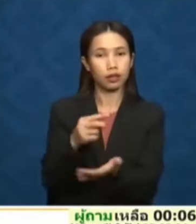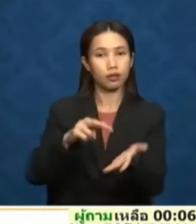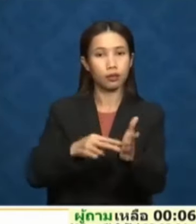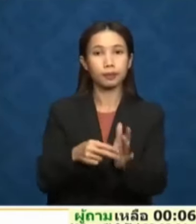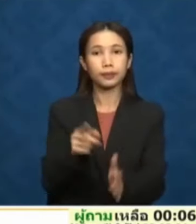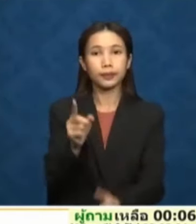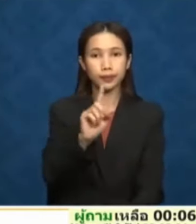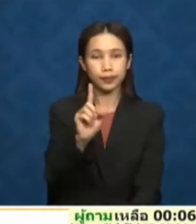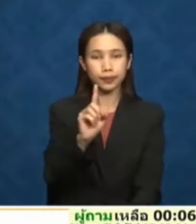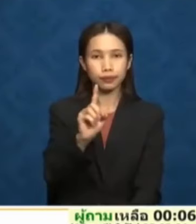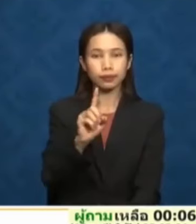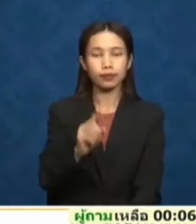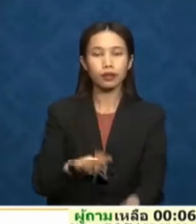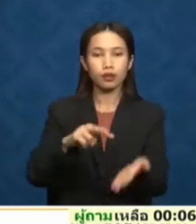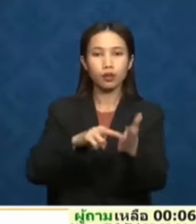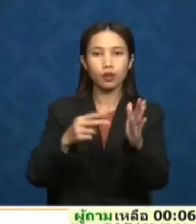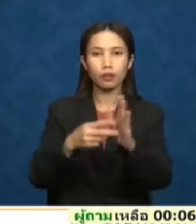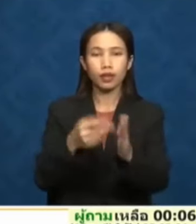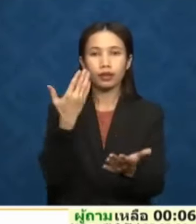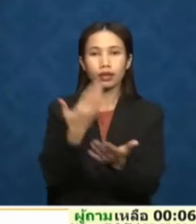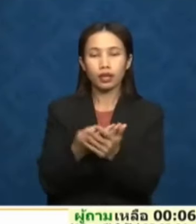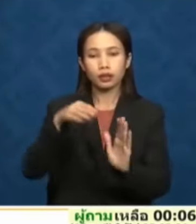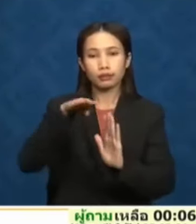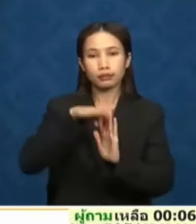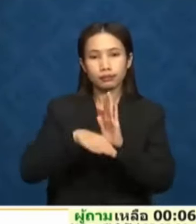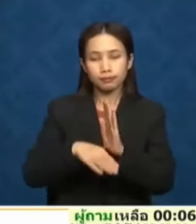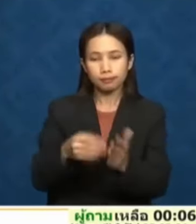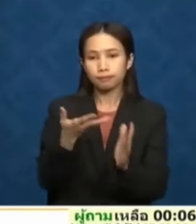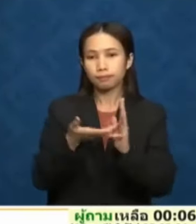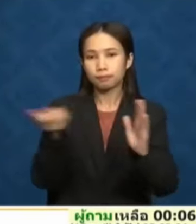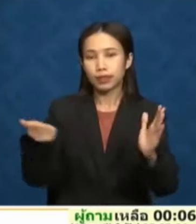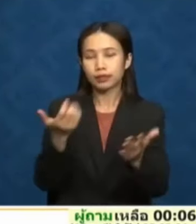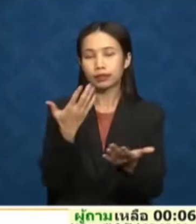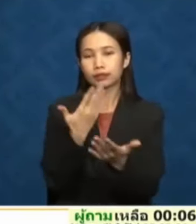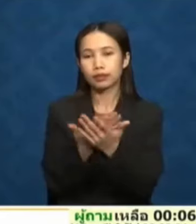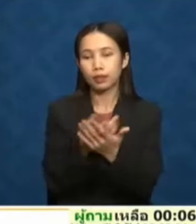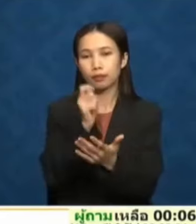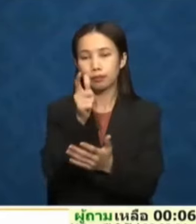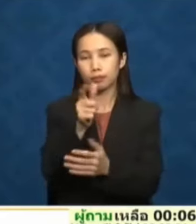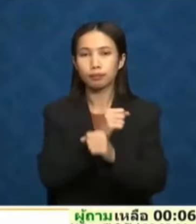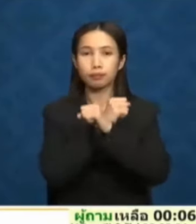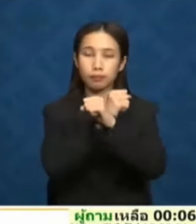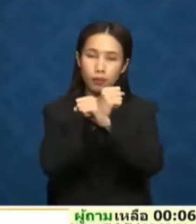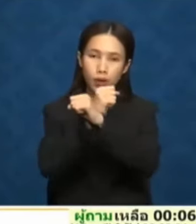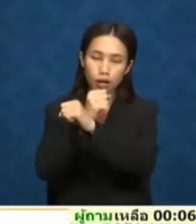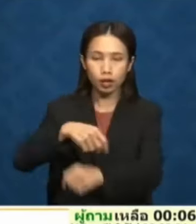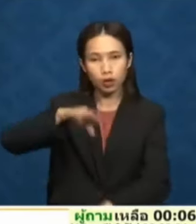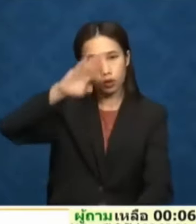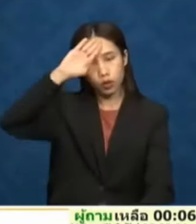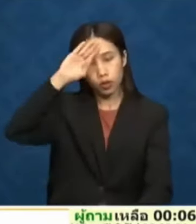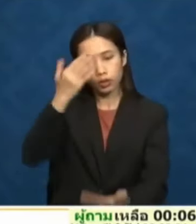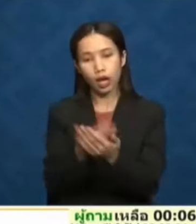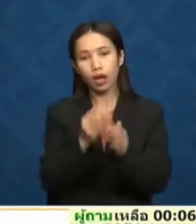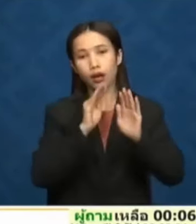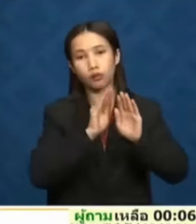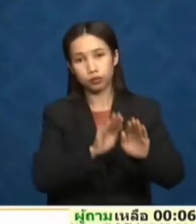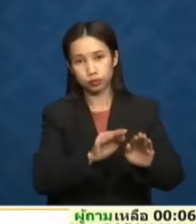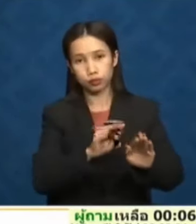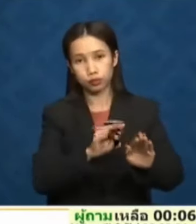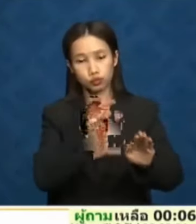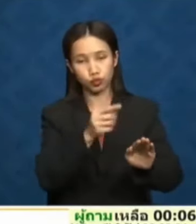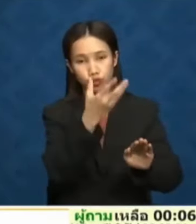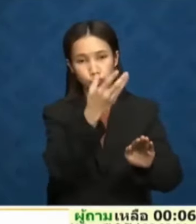ว่าไงครับหมายความว่าไม่มีรายการสกเบิกค่าส่งเสริมป้องกันโรคเงินตัวนี้ก็กองอยู่ขณะที่เงิน